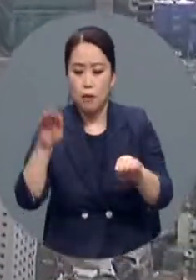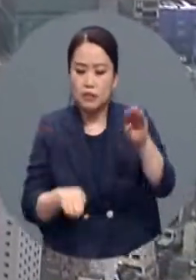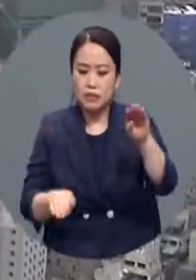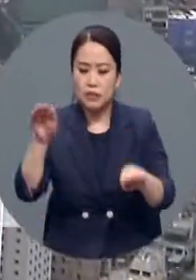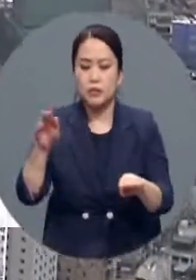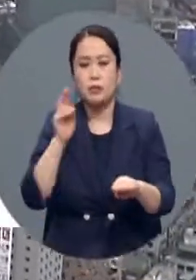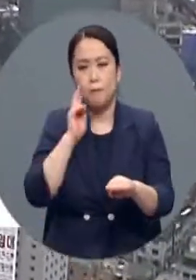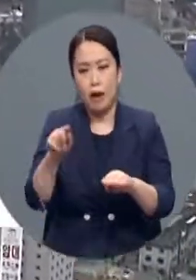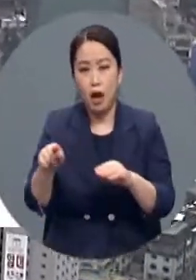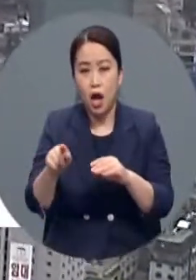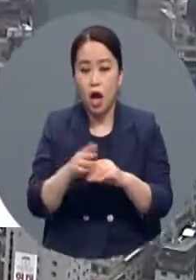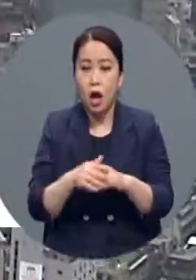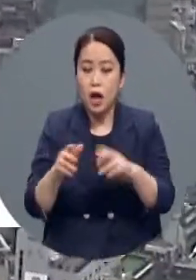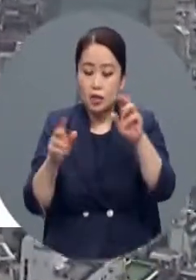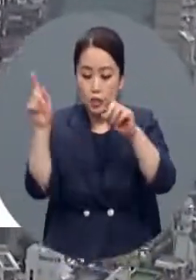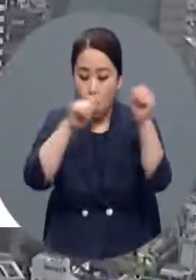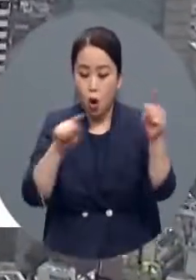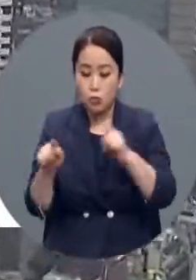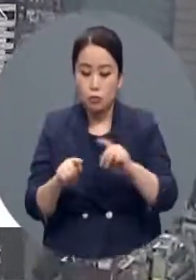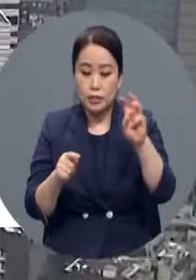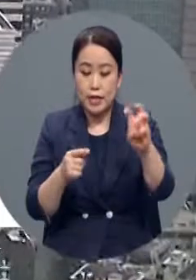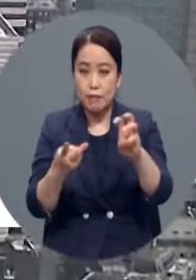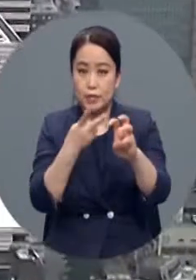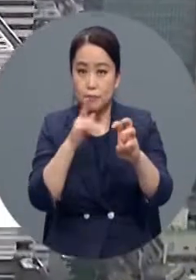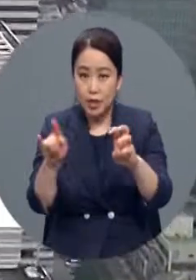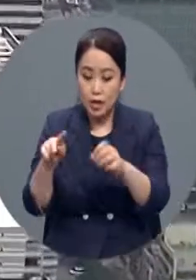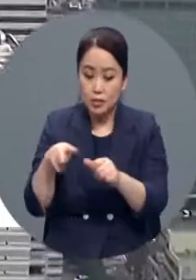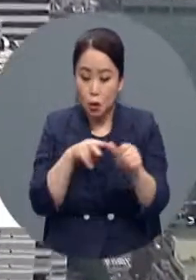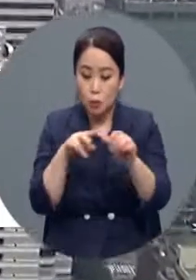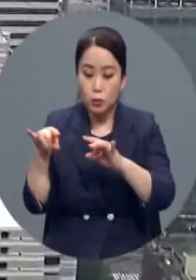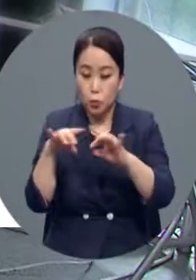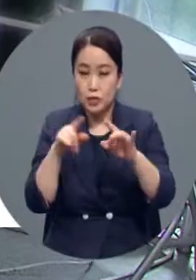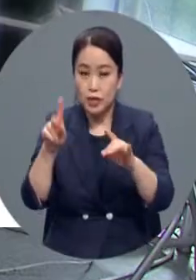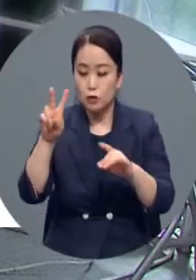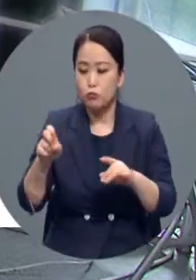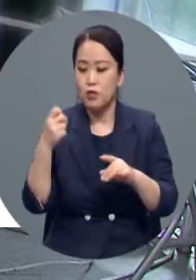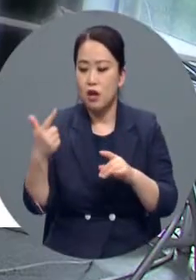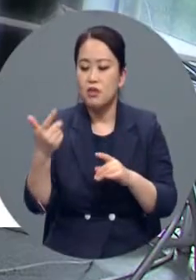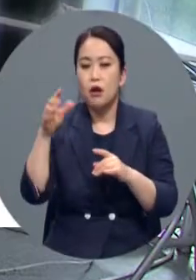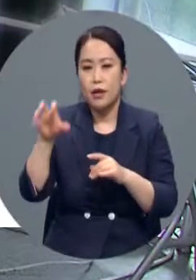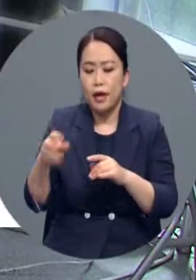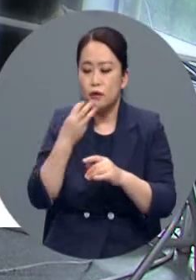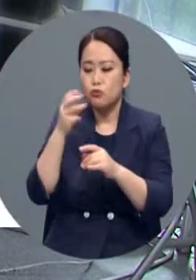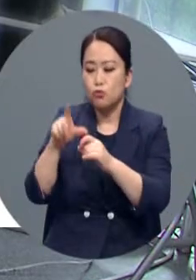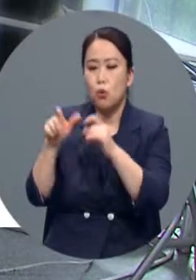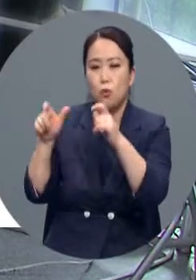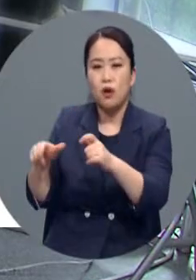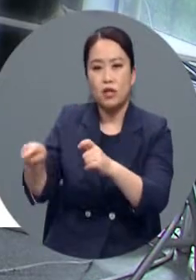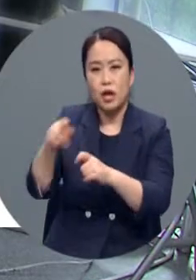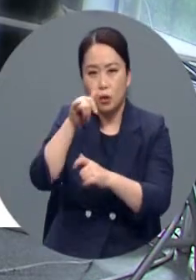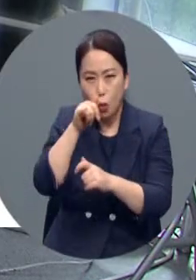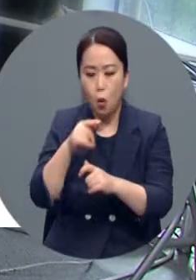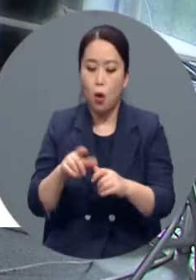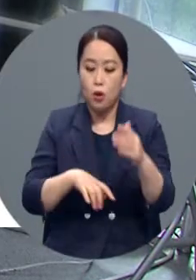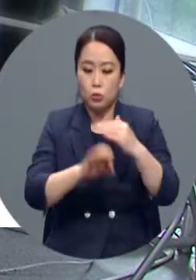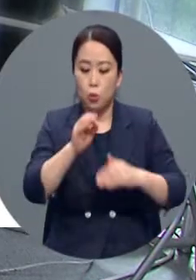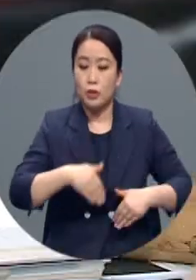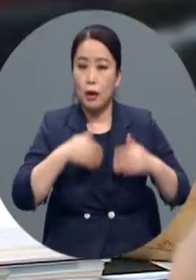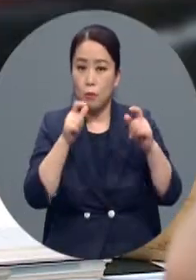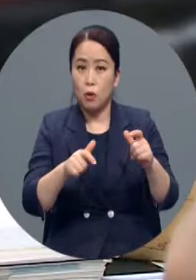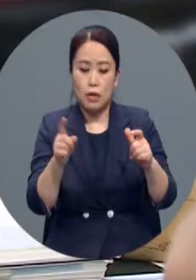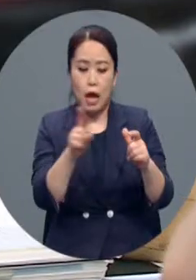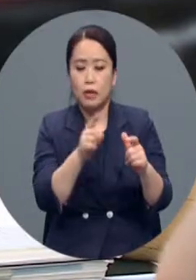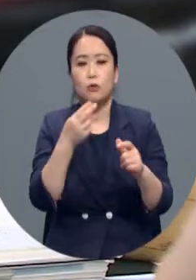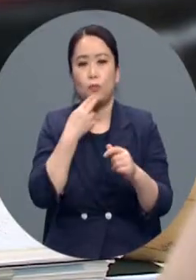30대 ict 기업의 87% 26개 가 수도권에 집중된 반면 동남권 에는 탄 한 곳도